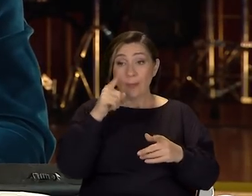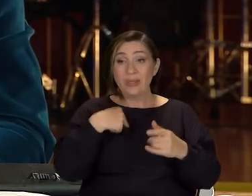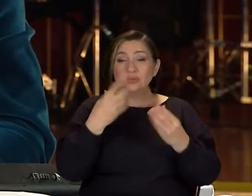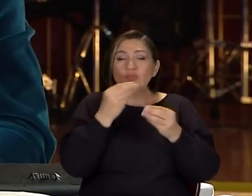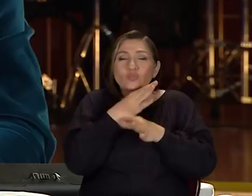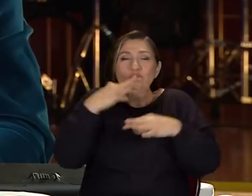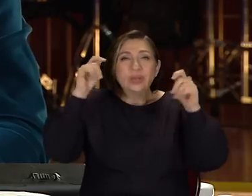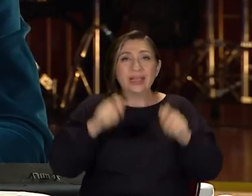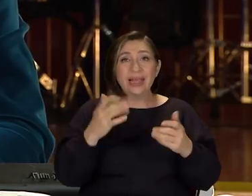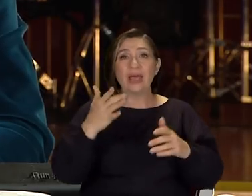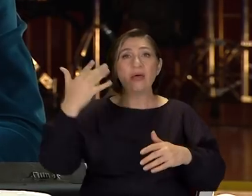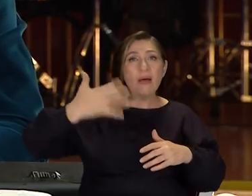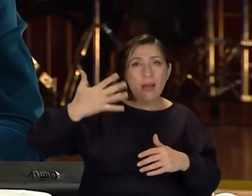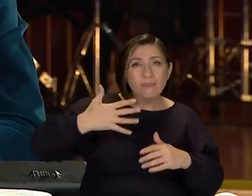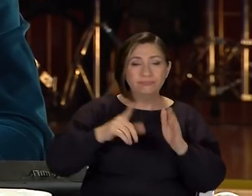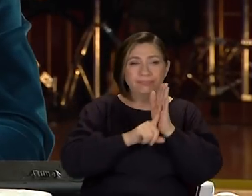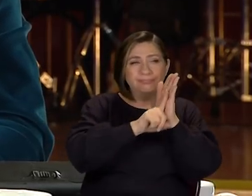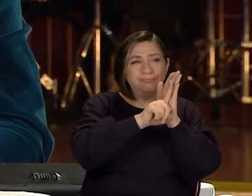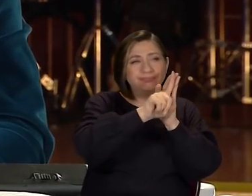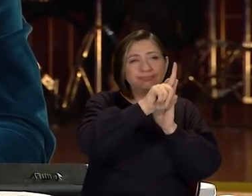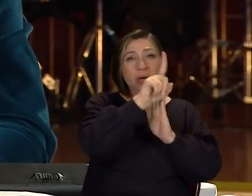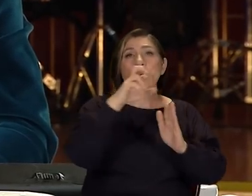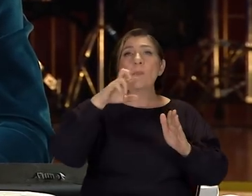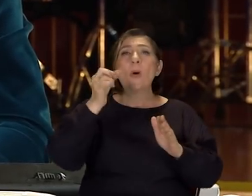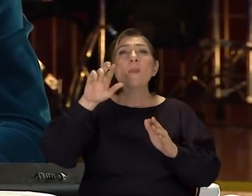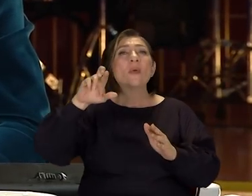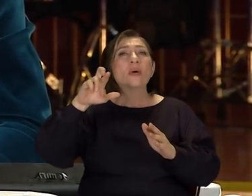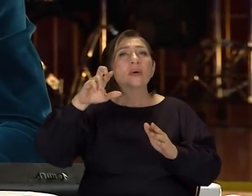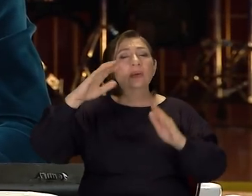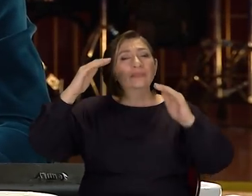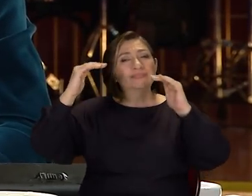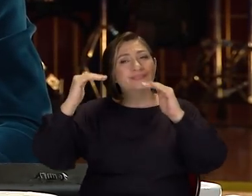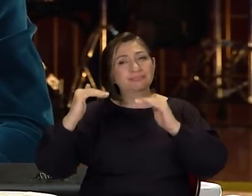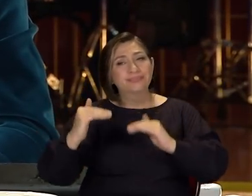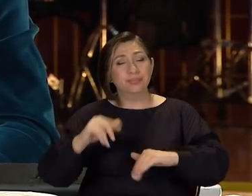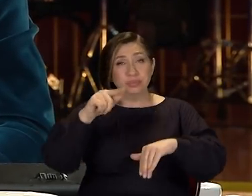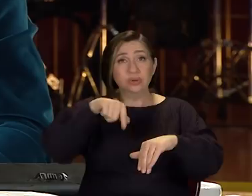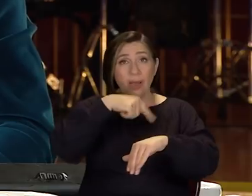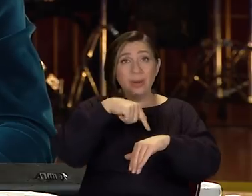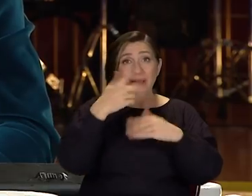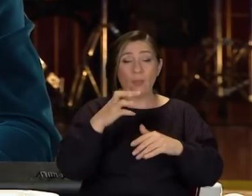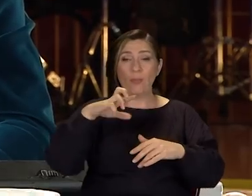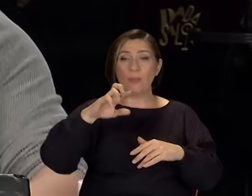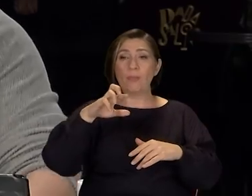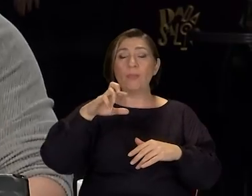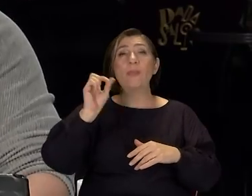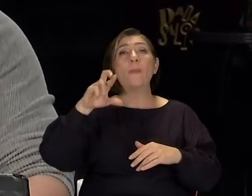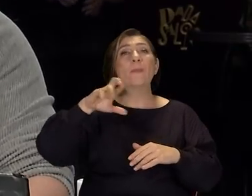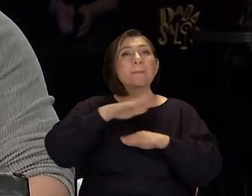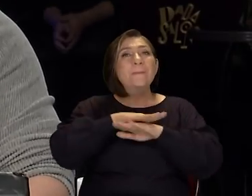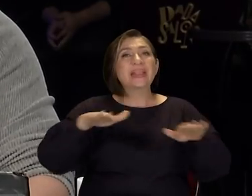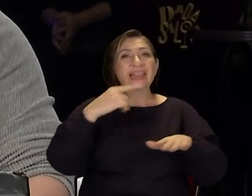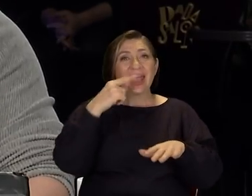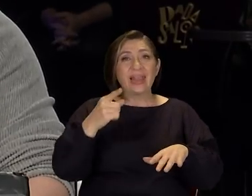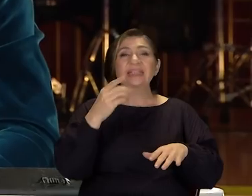derece mutlu etti. Rap müziğin yükselişte olduğu ve pop müziğin sorgulandığı şu dönemde pop müziği bitti diyenlere